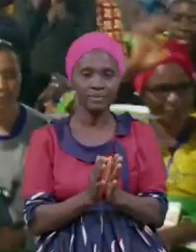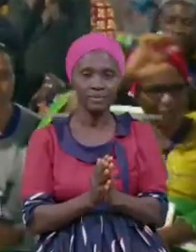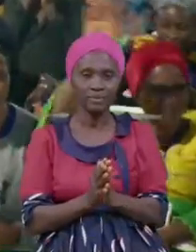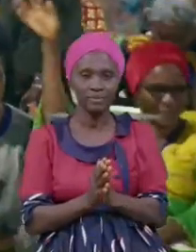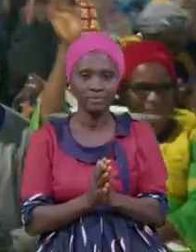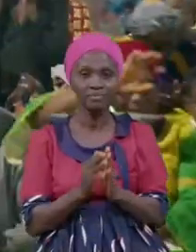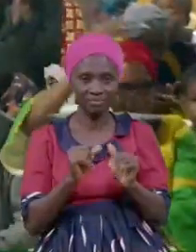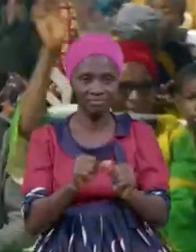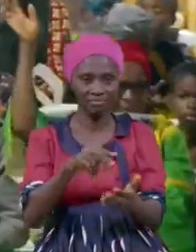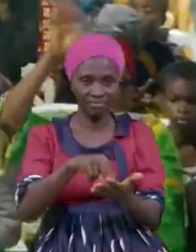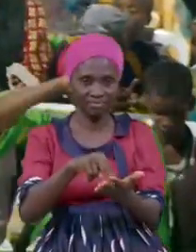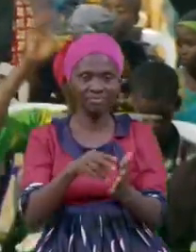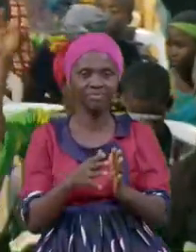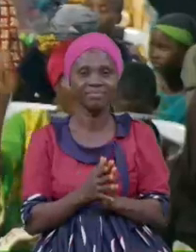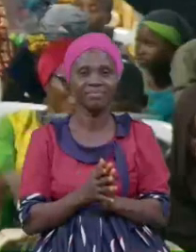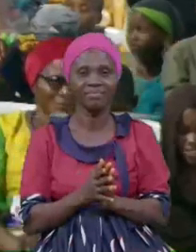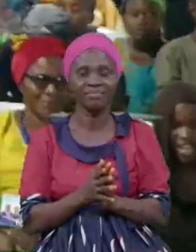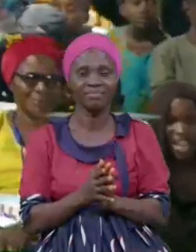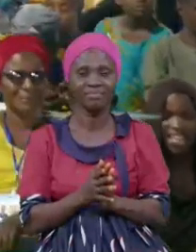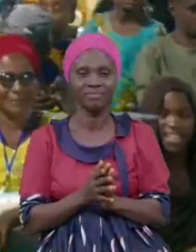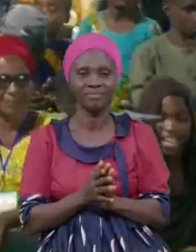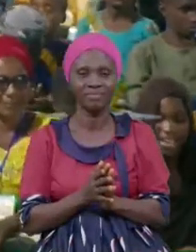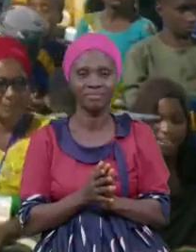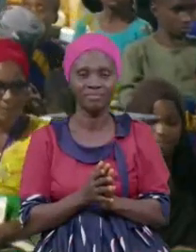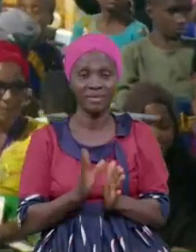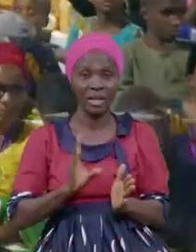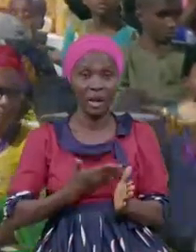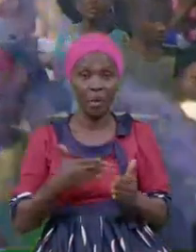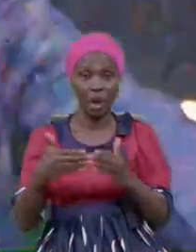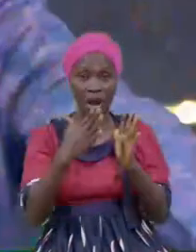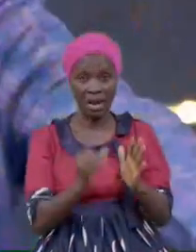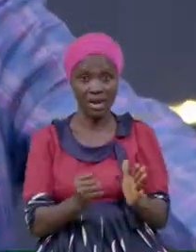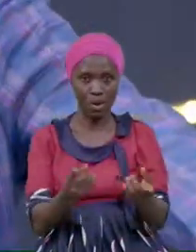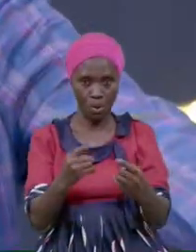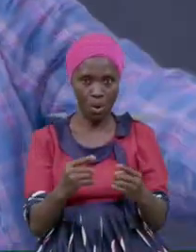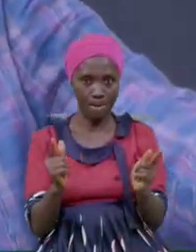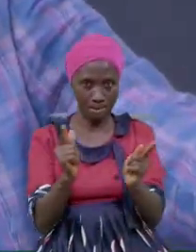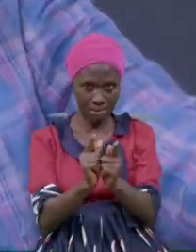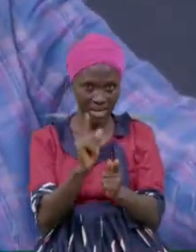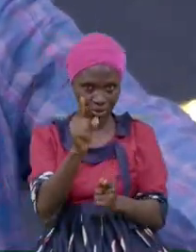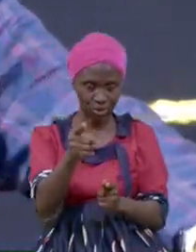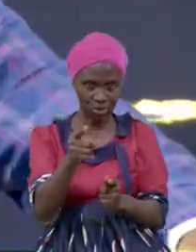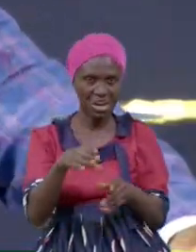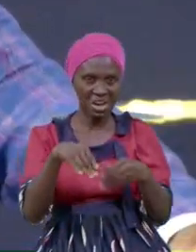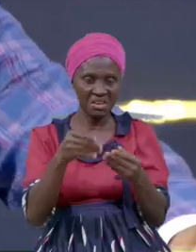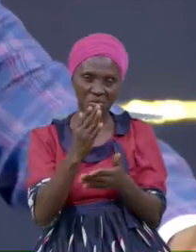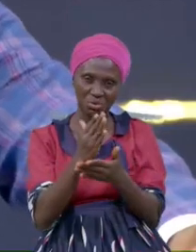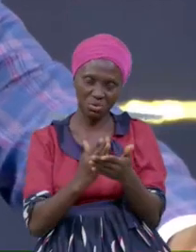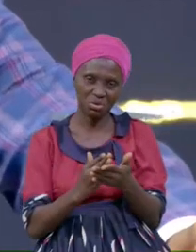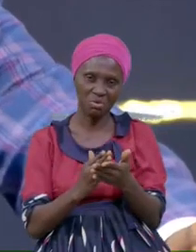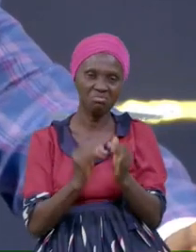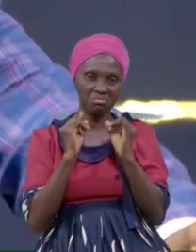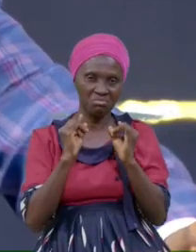Toujours debout, vous qui avez levé la main, notre pasteur vient maintenant pour nous donner des instructions,